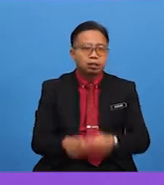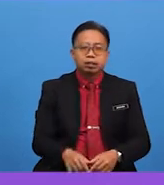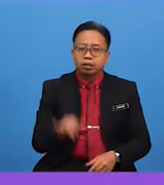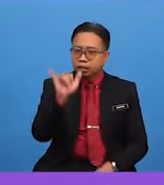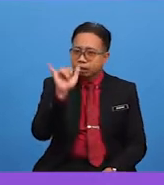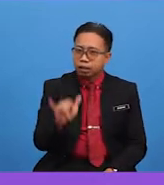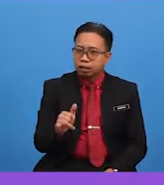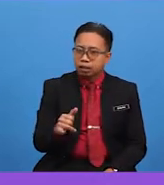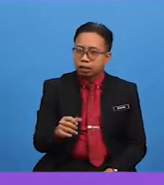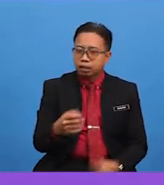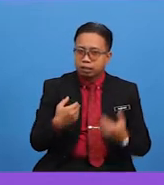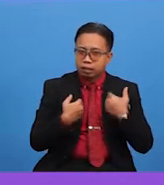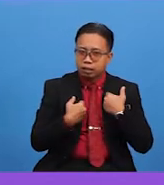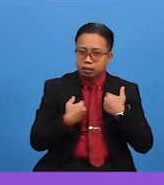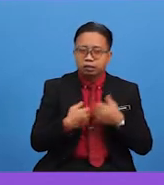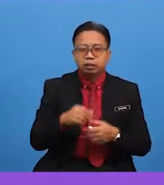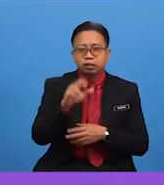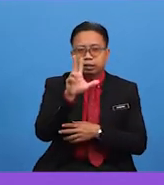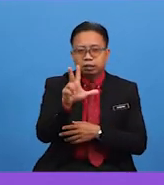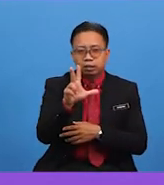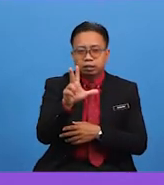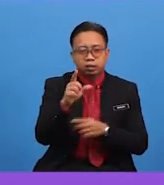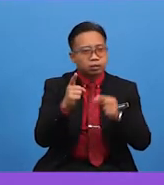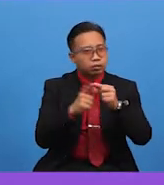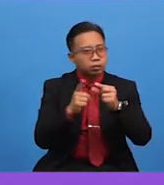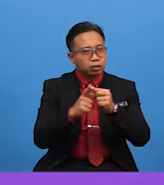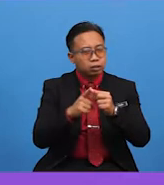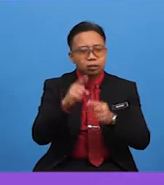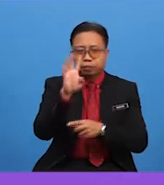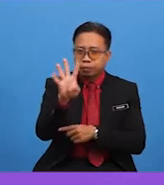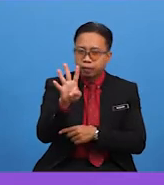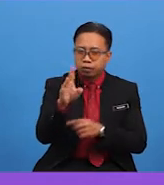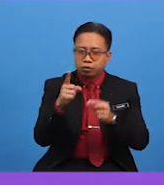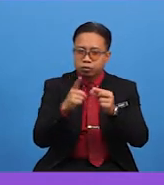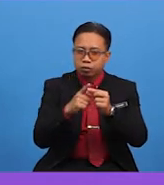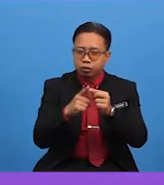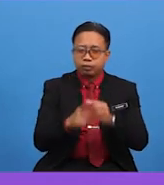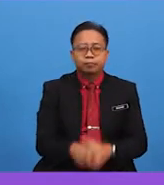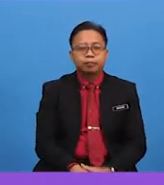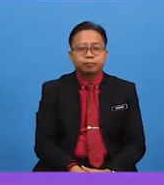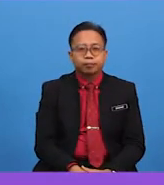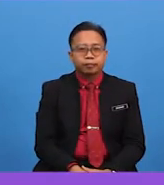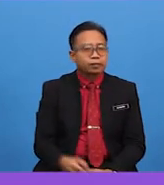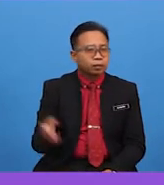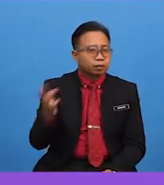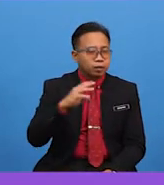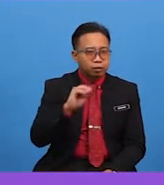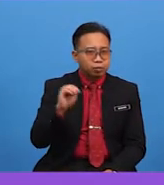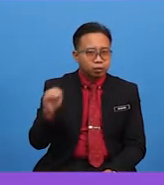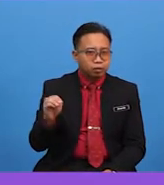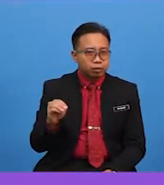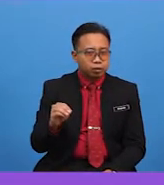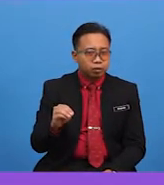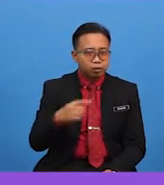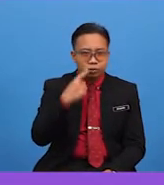perkataan-perkataan yang terdiri daripada tiga suku kata dan empat suku kata. Mari